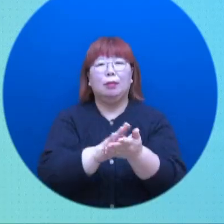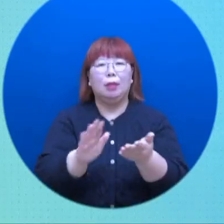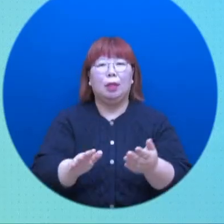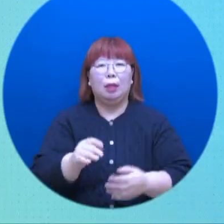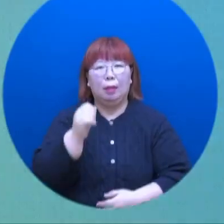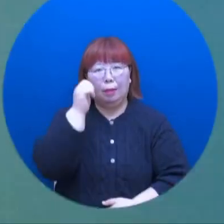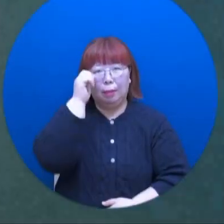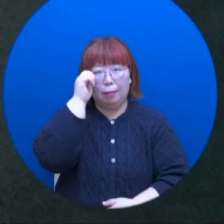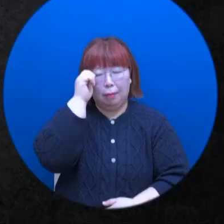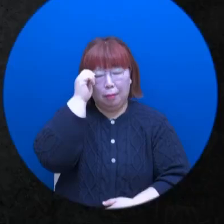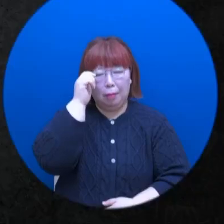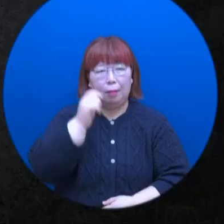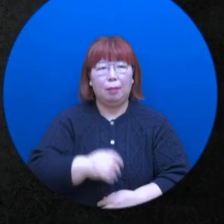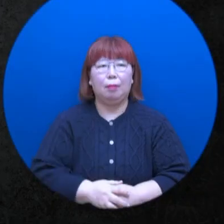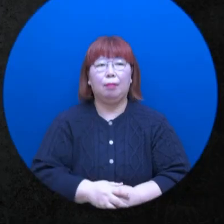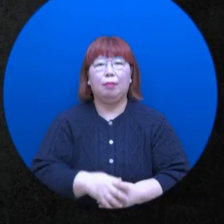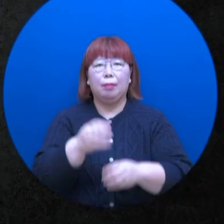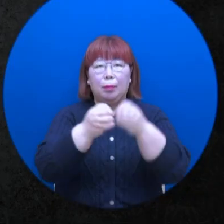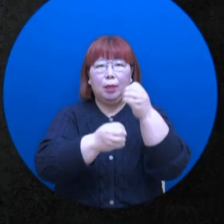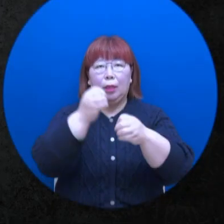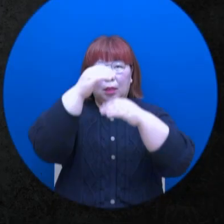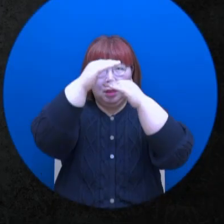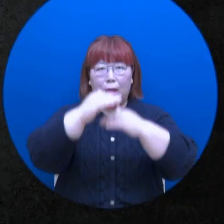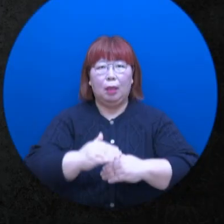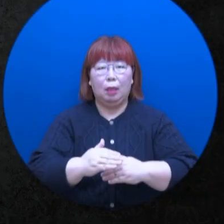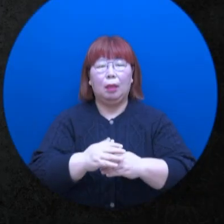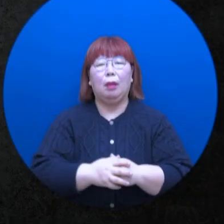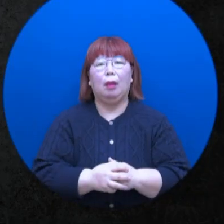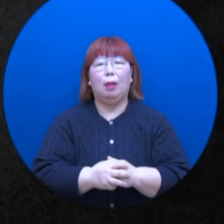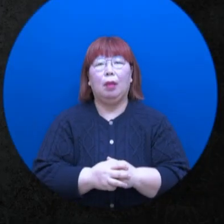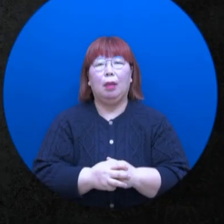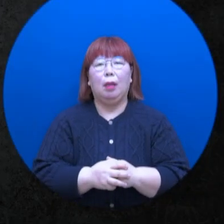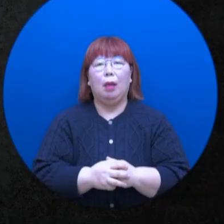읽어드릴게요. 시가 이렇게 진행이 됩니다.